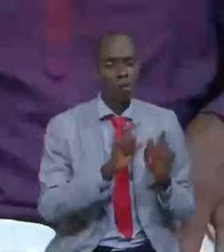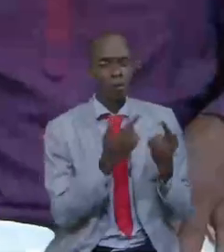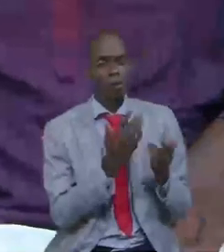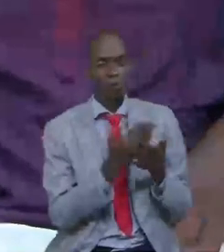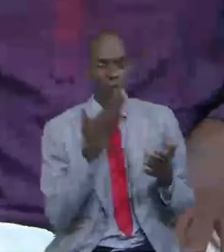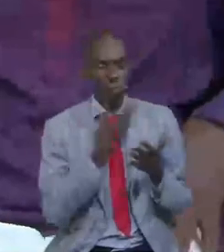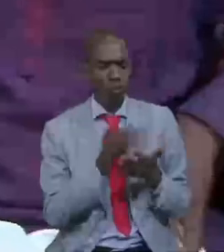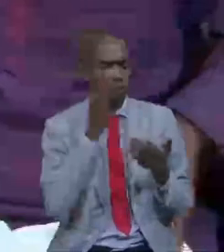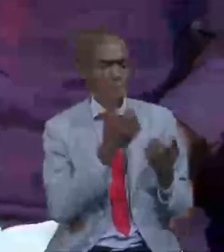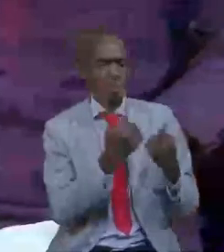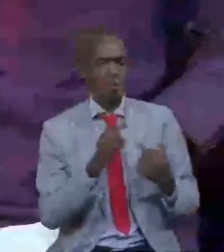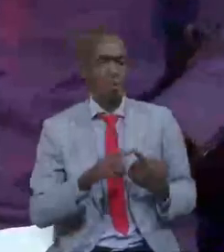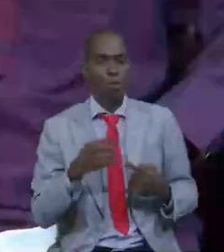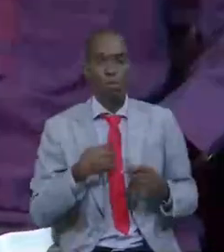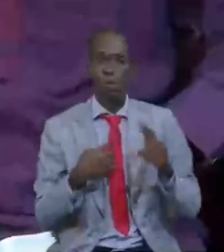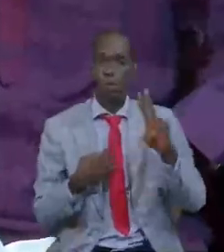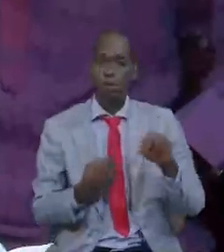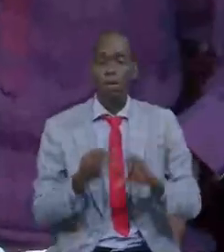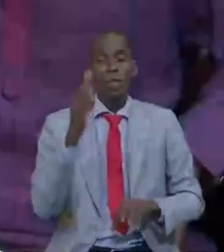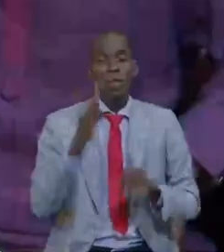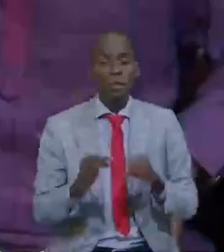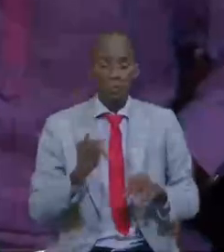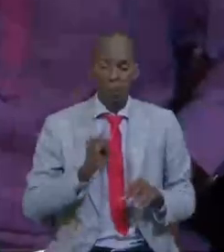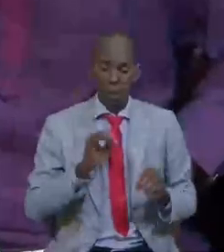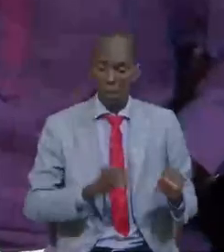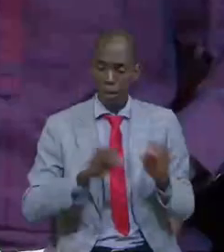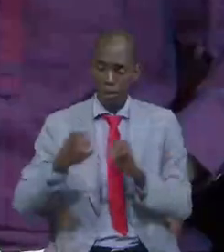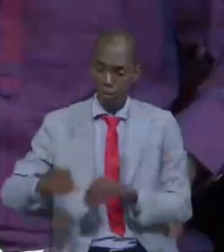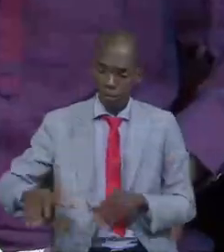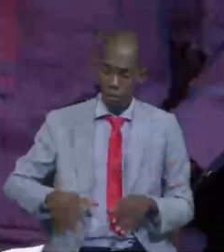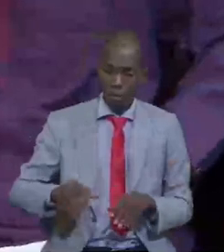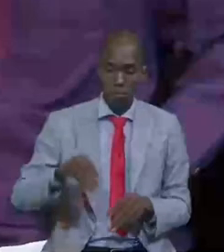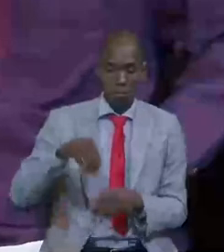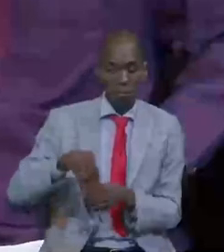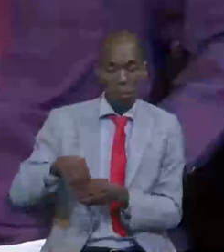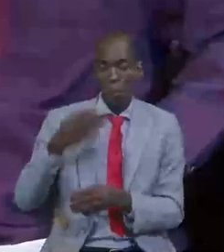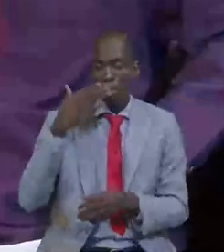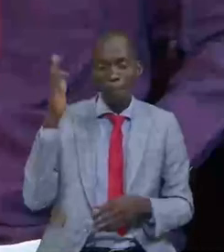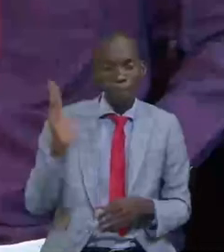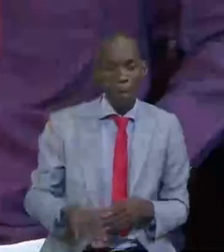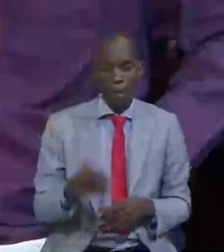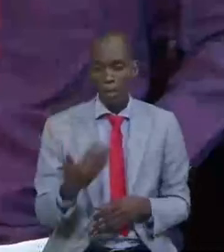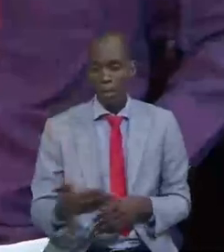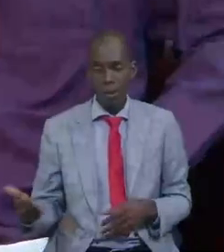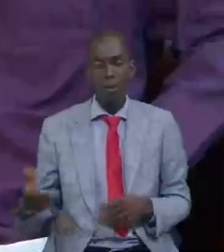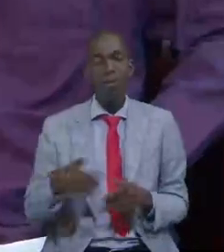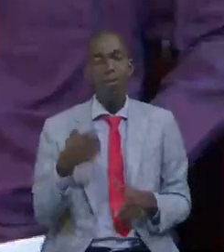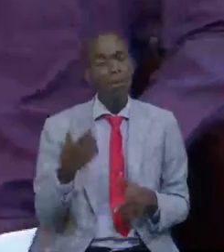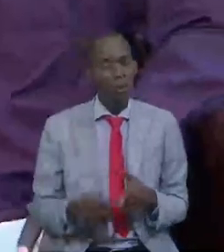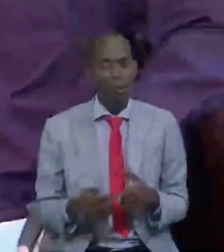Si je sème une mauvaise semence, des choses sauvages, quelque chose de miraculeux va venir. Ça ne se passe pas comme